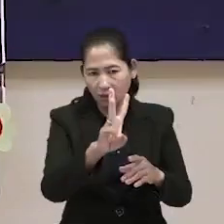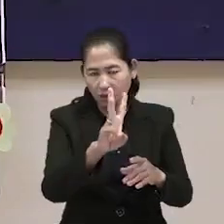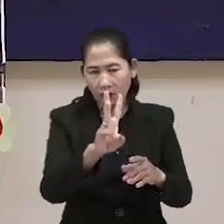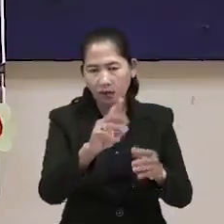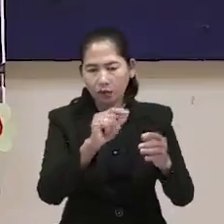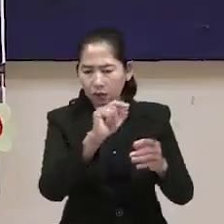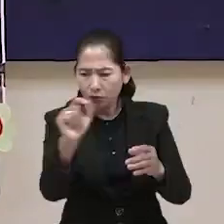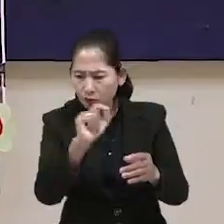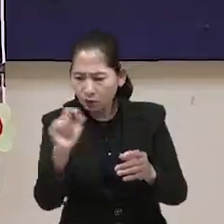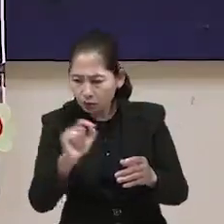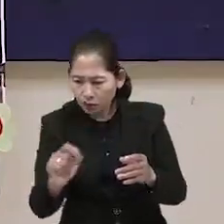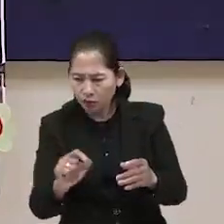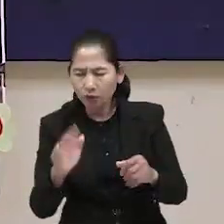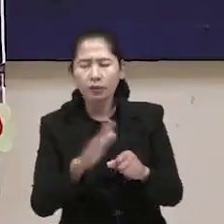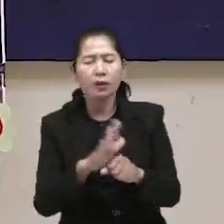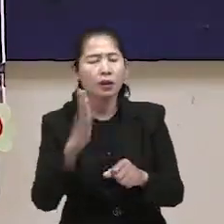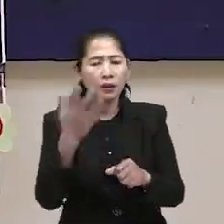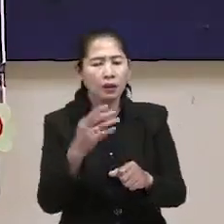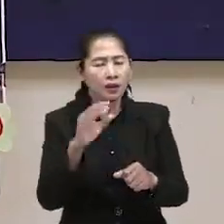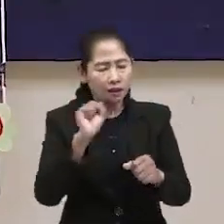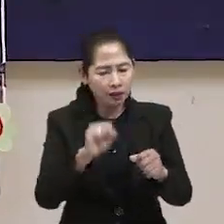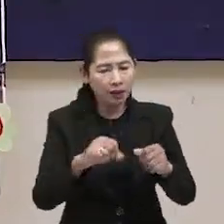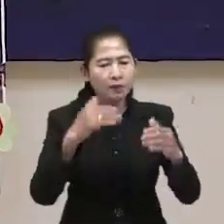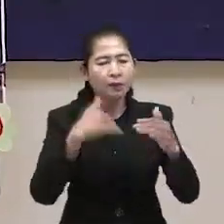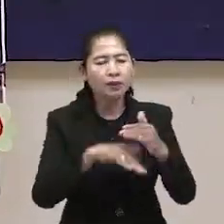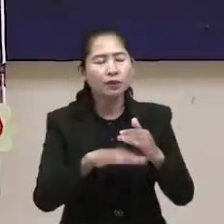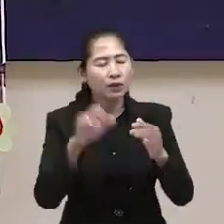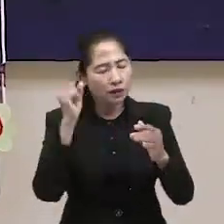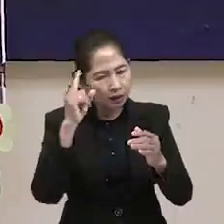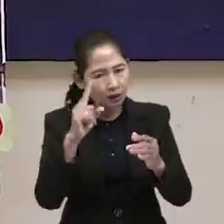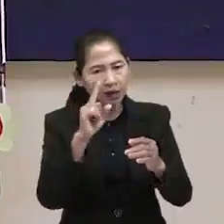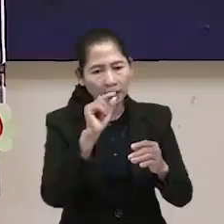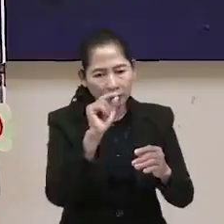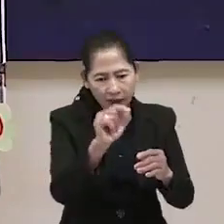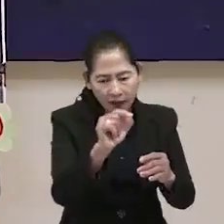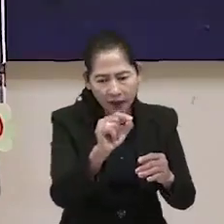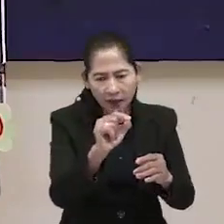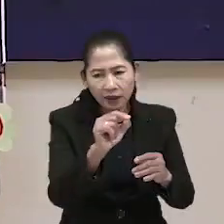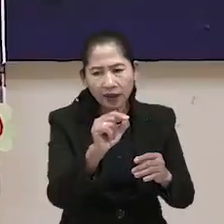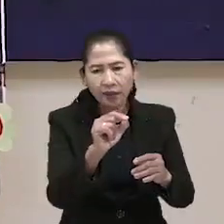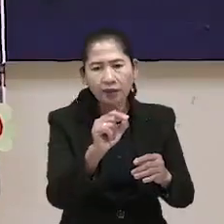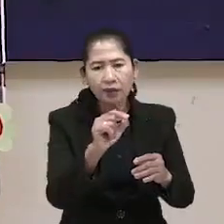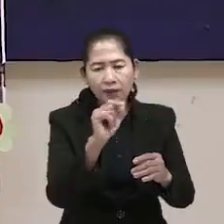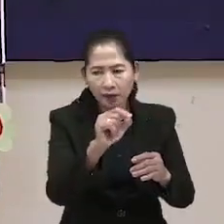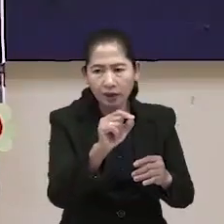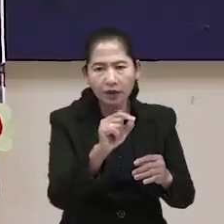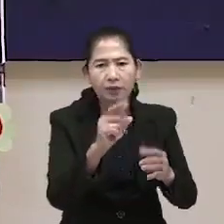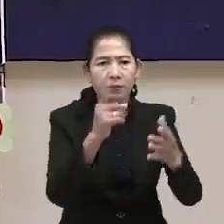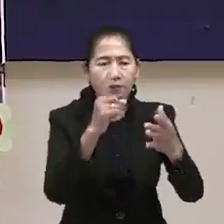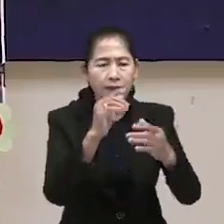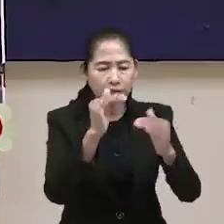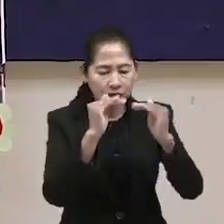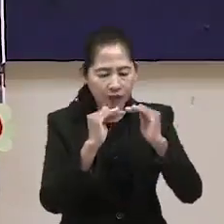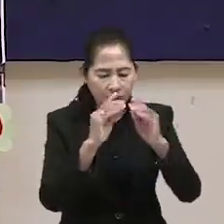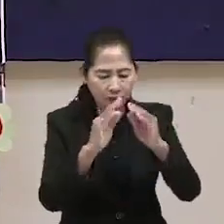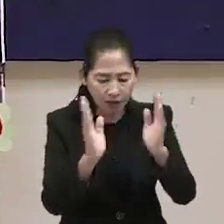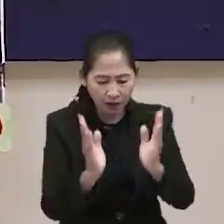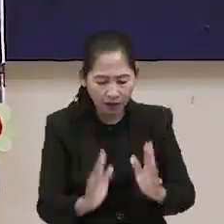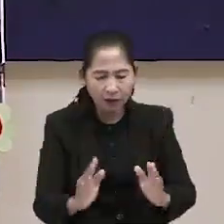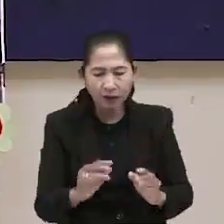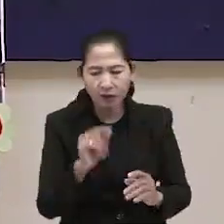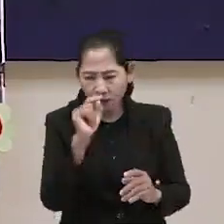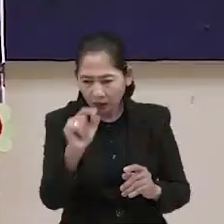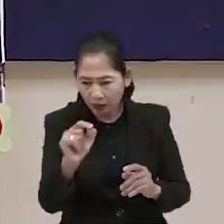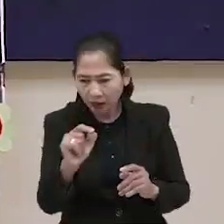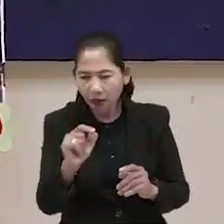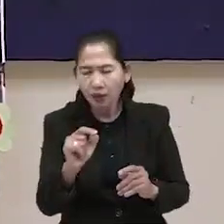មទាឲ្យយើងទៅសេគ្រប់ចំណុចទាំងអស់ទេតែយើងអាចបញ្ចូលទៅបានឲ្យដឹងថាអាណាកន្លែងណាខ្លះចំណុចណាខ្លះគេឲ្យឈ្មោះថាសន្តានរៀងរើរូបរាងក